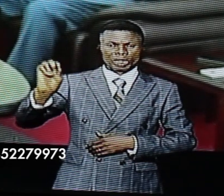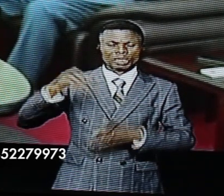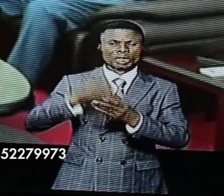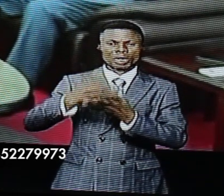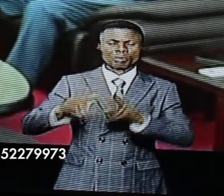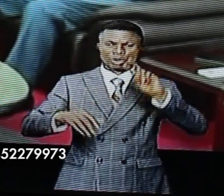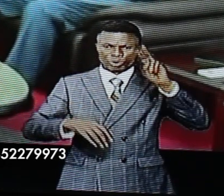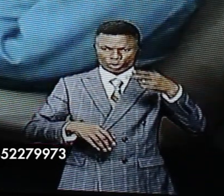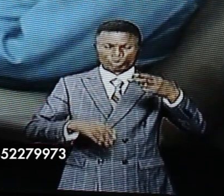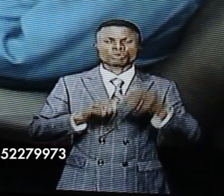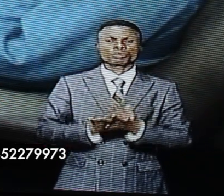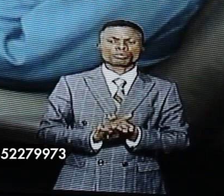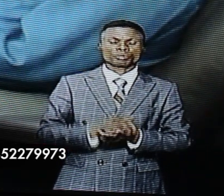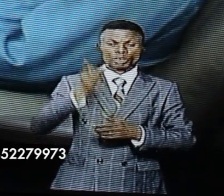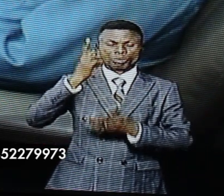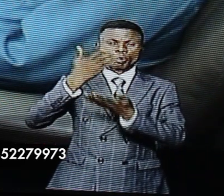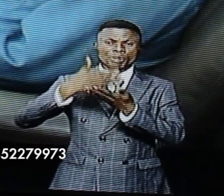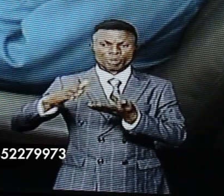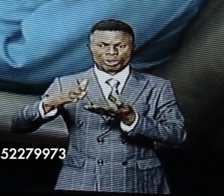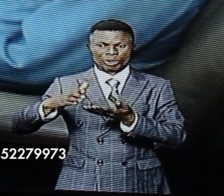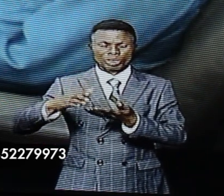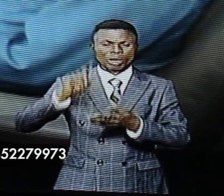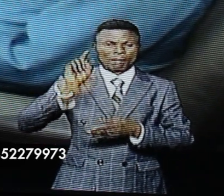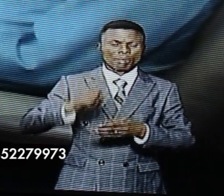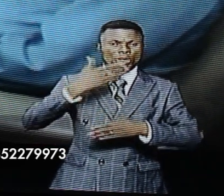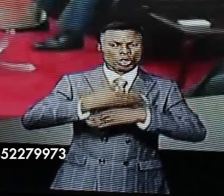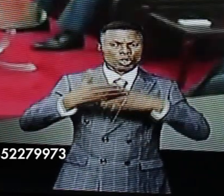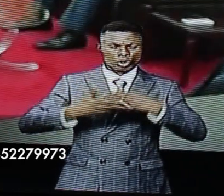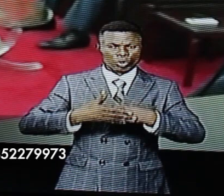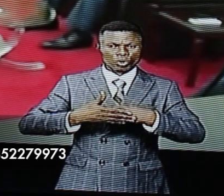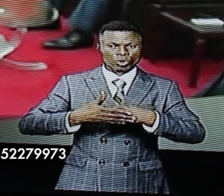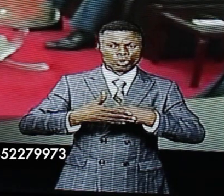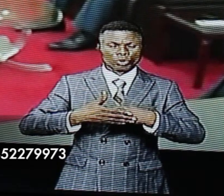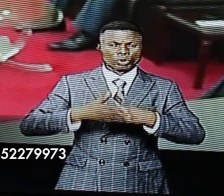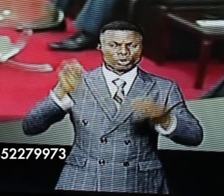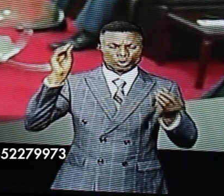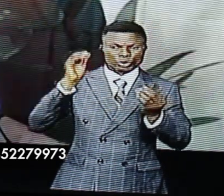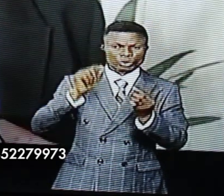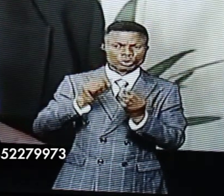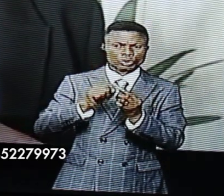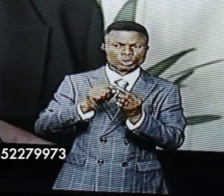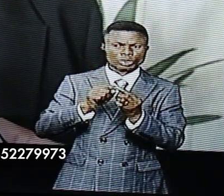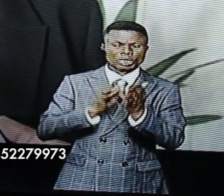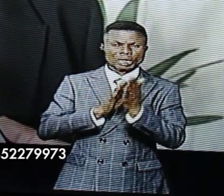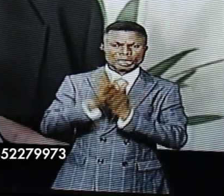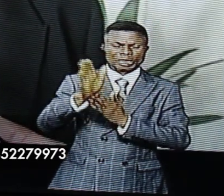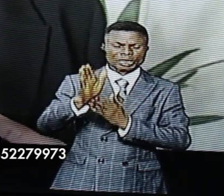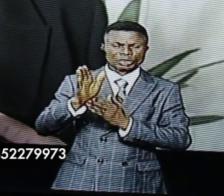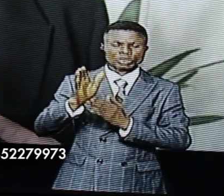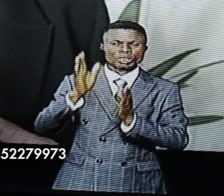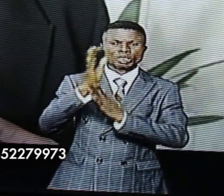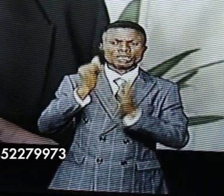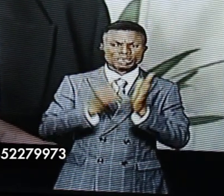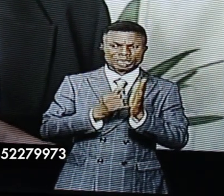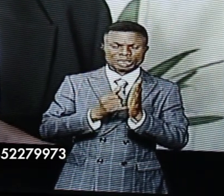phase, on va monter jusque à 15-16